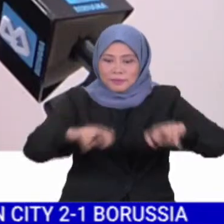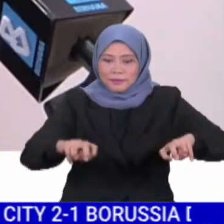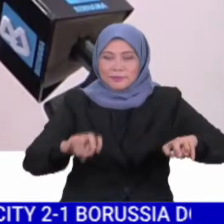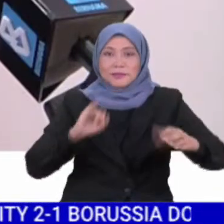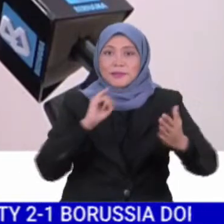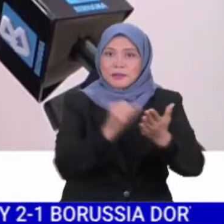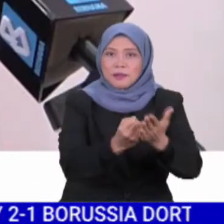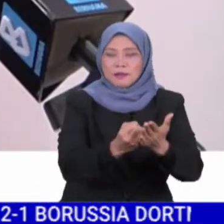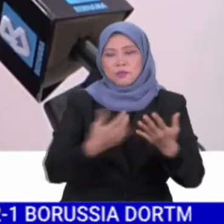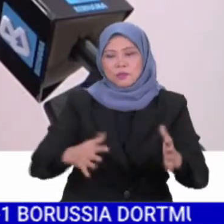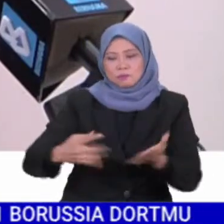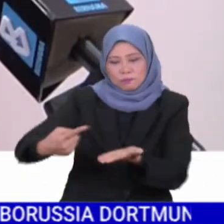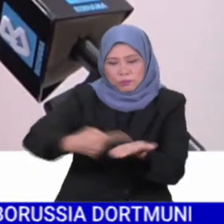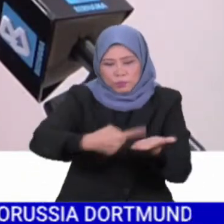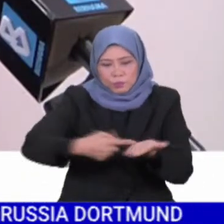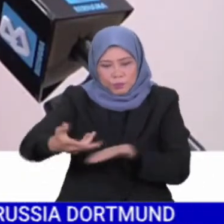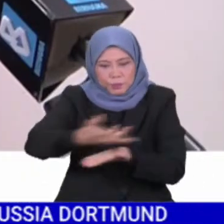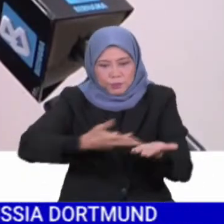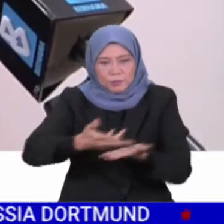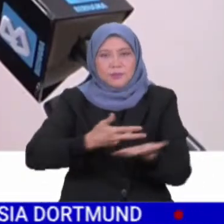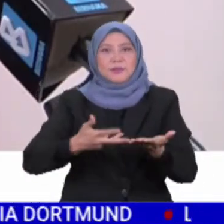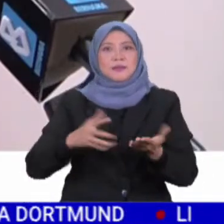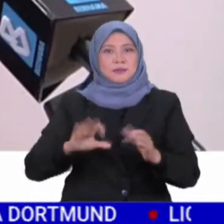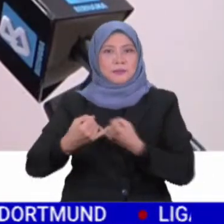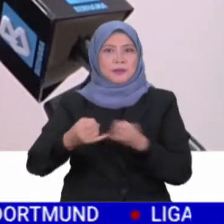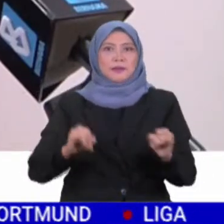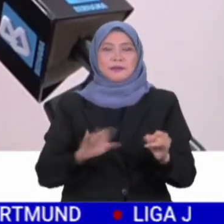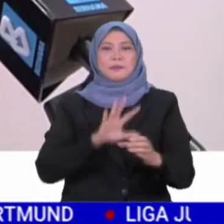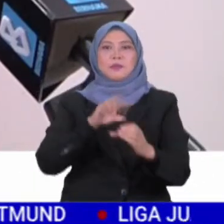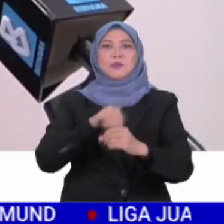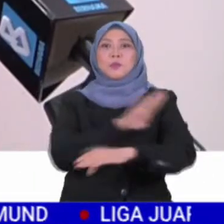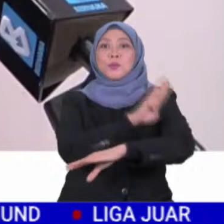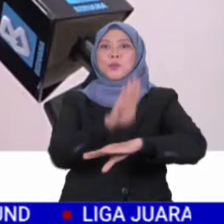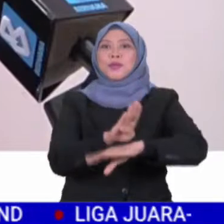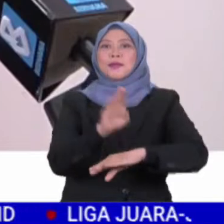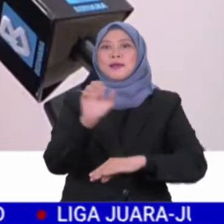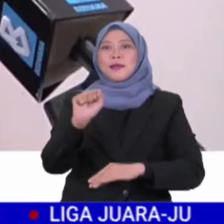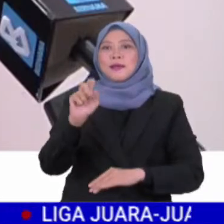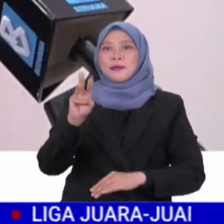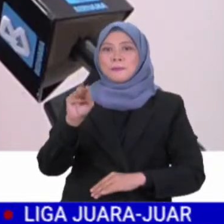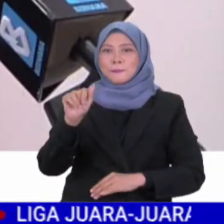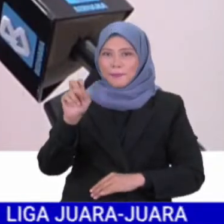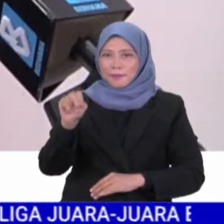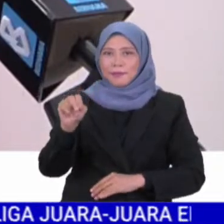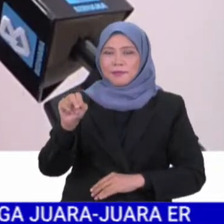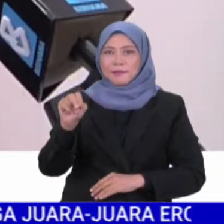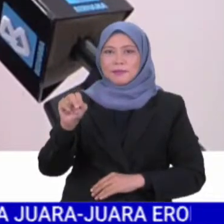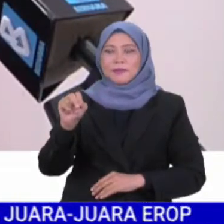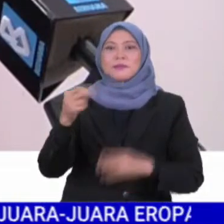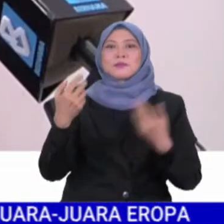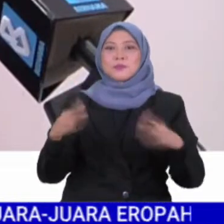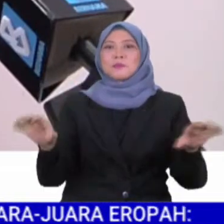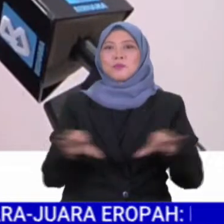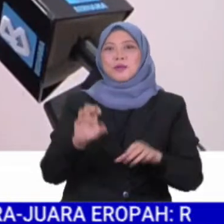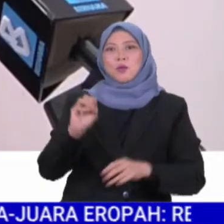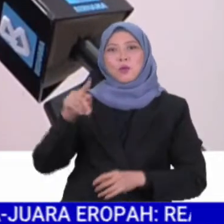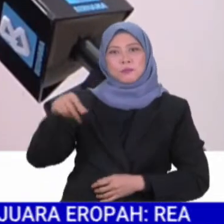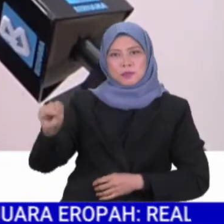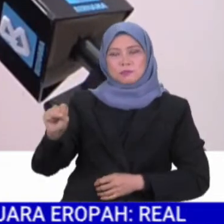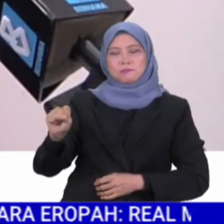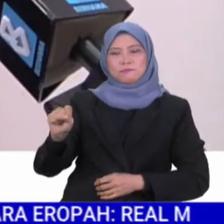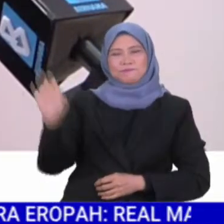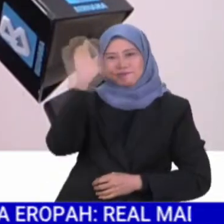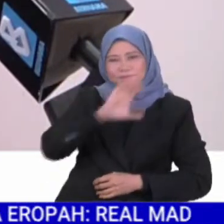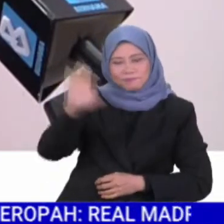mengadakan beberapa perbincangan dengan beberapa jabatan termasuk dengan pihak Bukit Aman dan kita telah mengadakan operasi secara besar-besaran